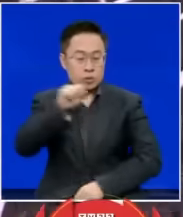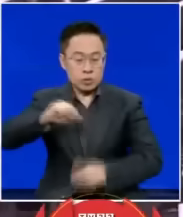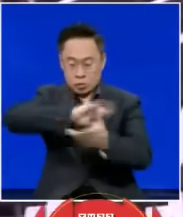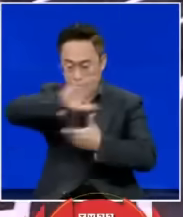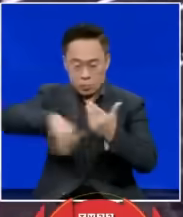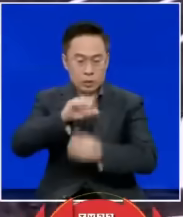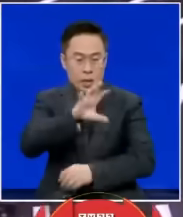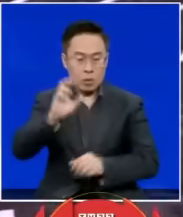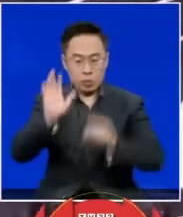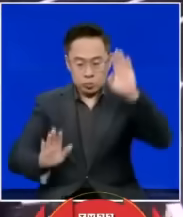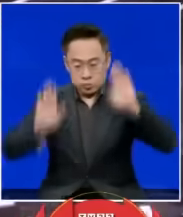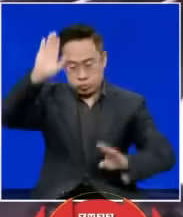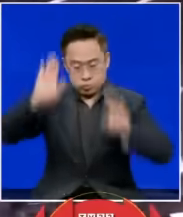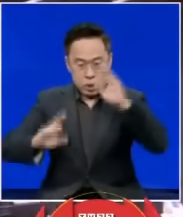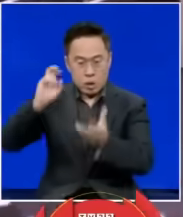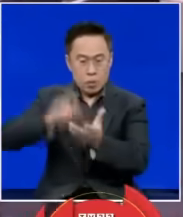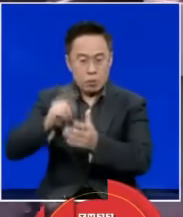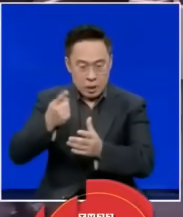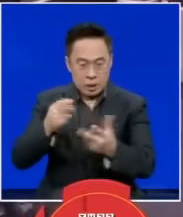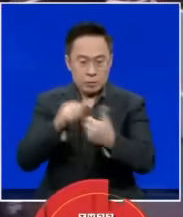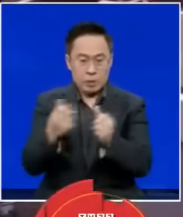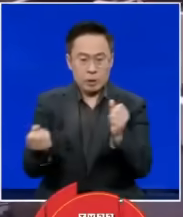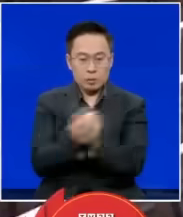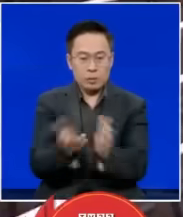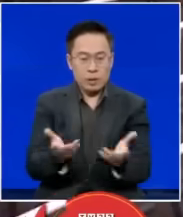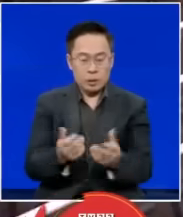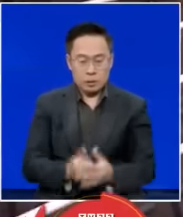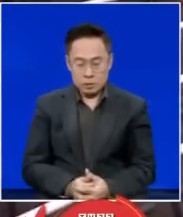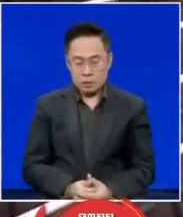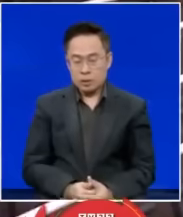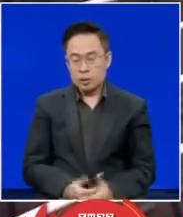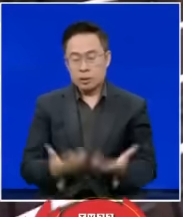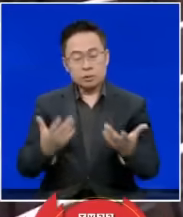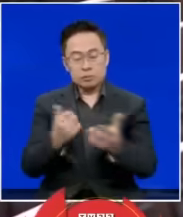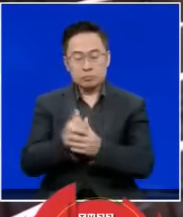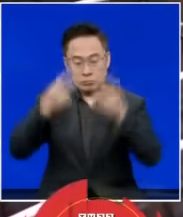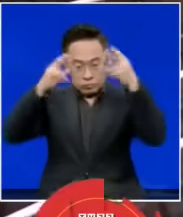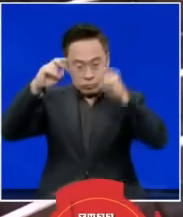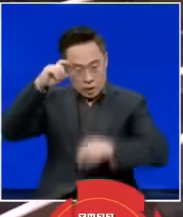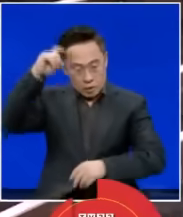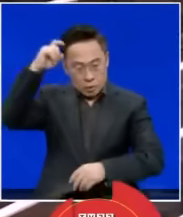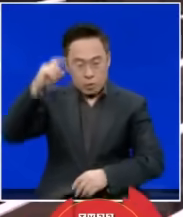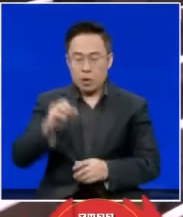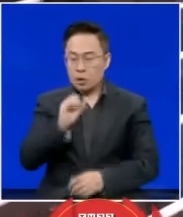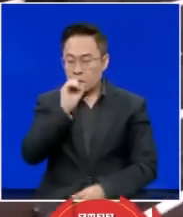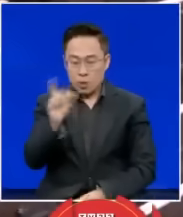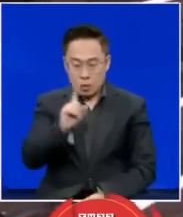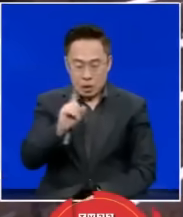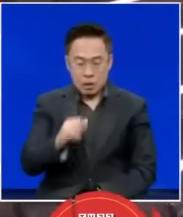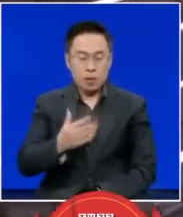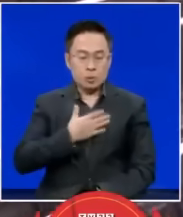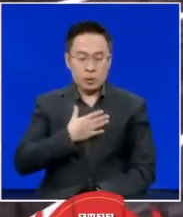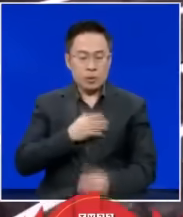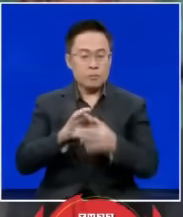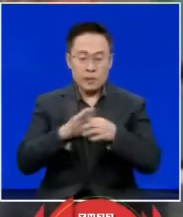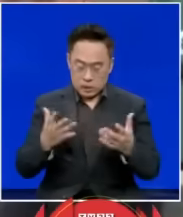มันจะไปกระทบกระทั่งอะไรกันไหมก็ไปถามท่านบอกท่านไม่ใช่ผู้จัดการรัฐบาลแต่ท่านก็ตอบได้จบทุกเรื่องจริงๆนะฮะท่านรอง